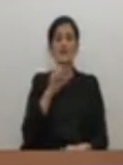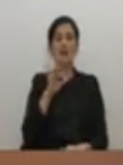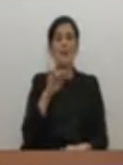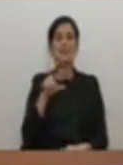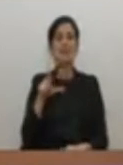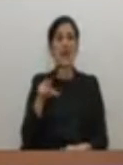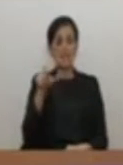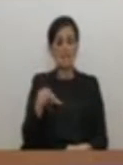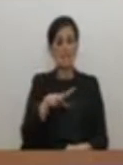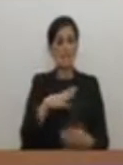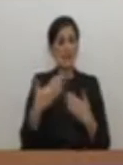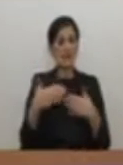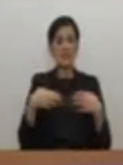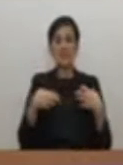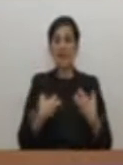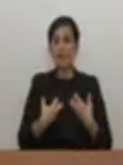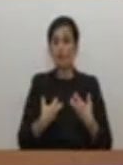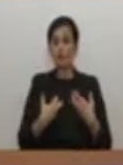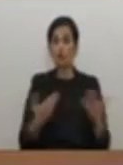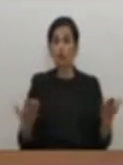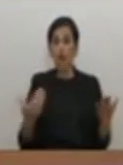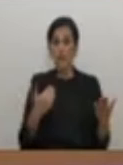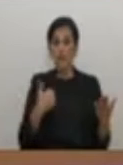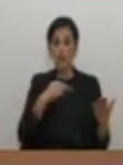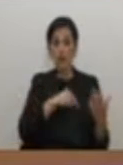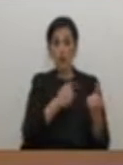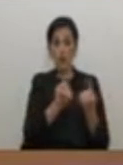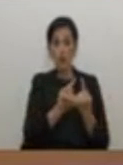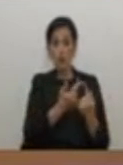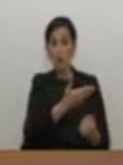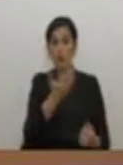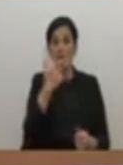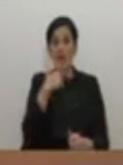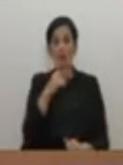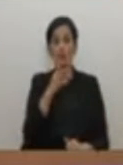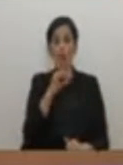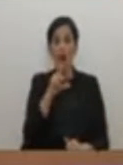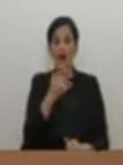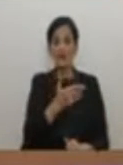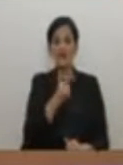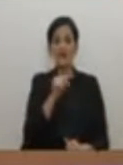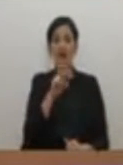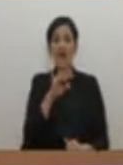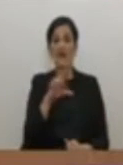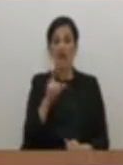მიმართ. მაგრამ სამწუხაროდ ჩვენმა კოლეგებმა, ბატონმა კოფახიძემ და ბატონმა თალაკვაძემ,